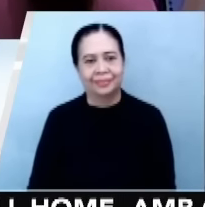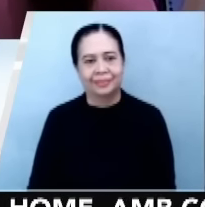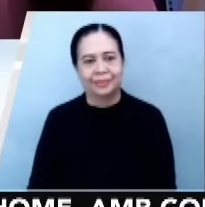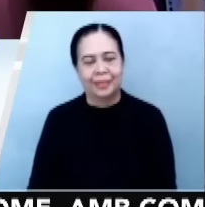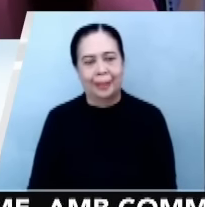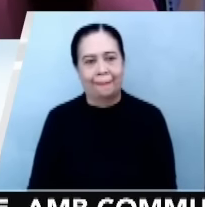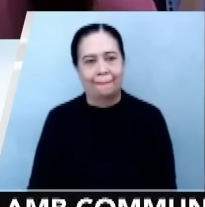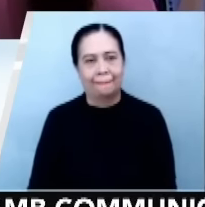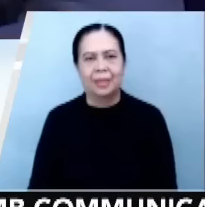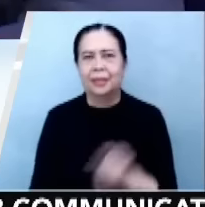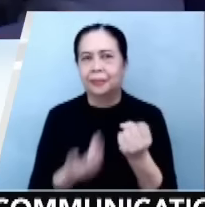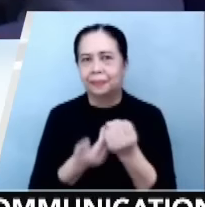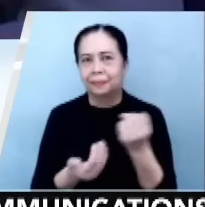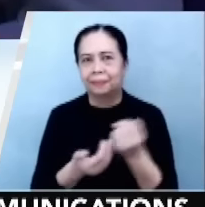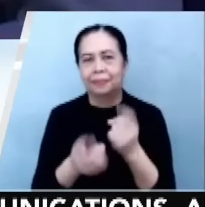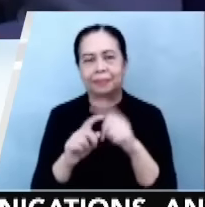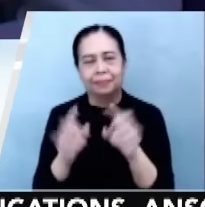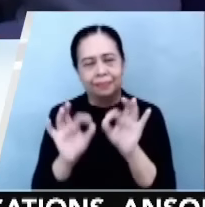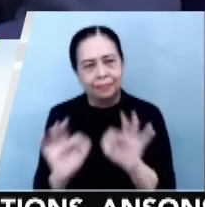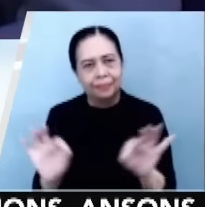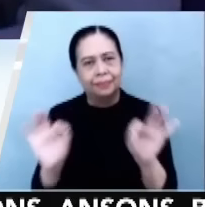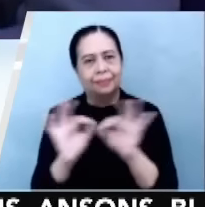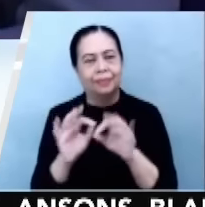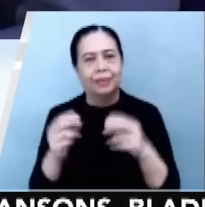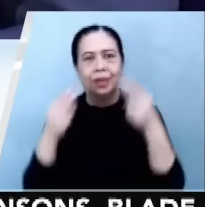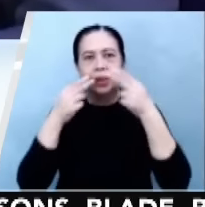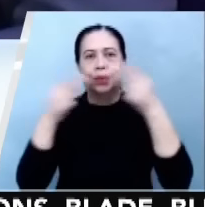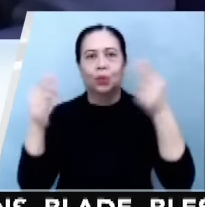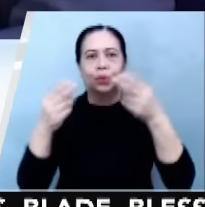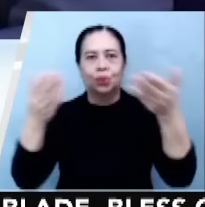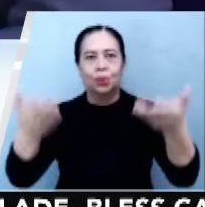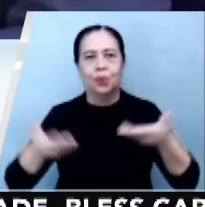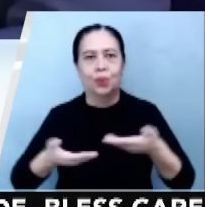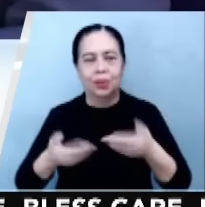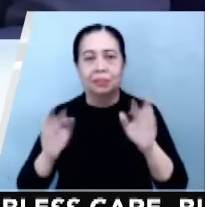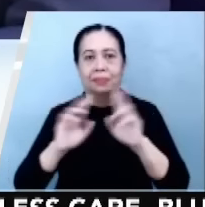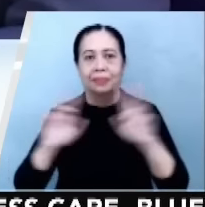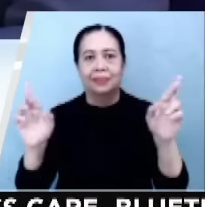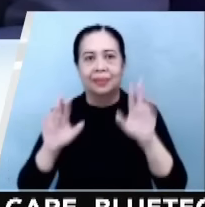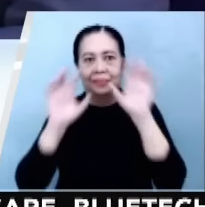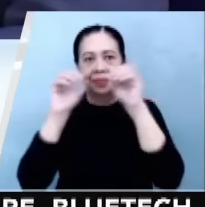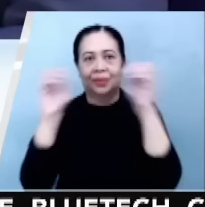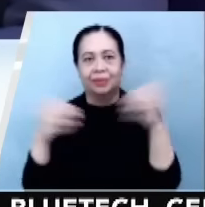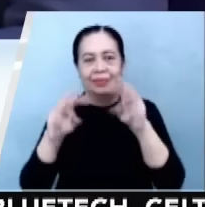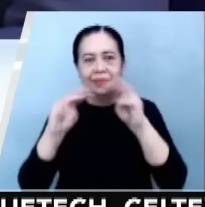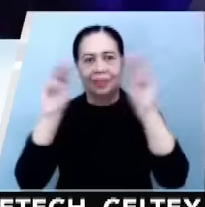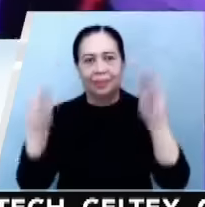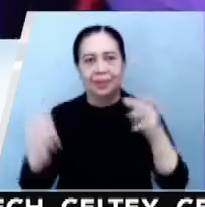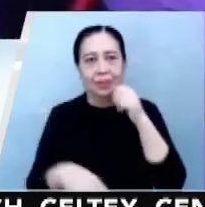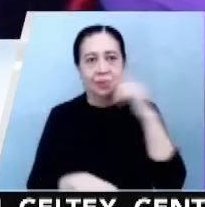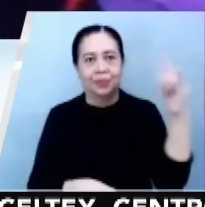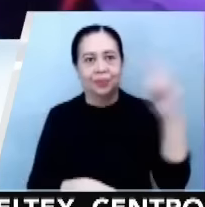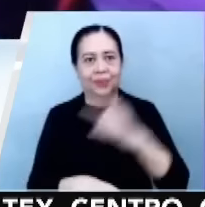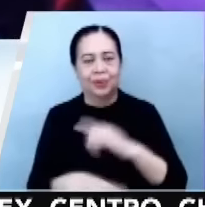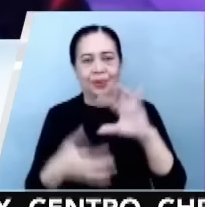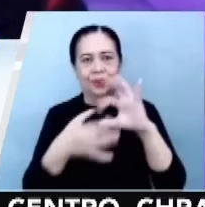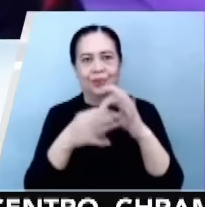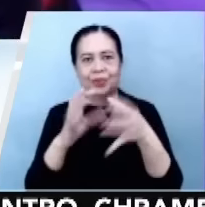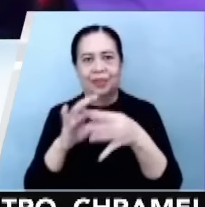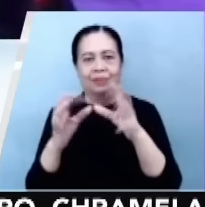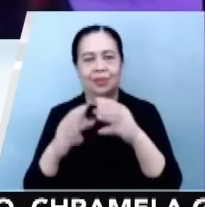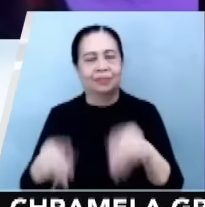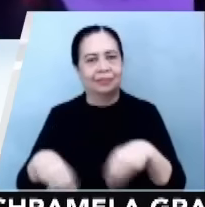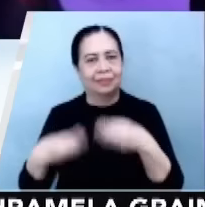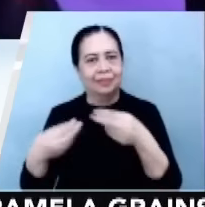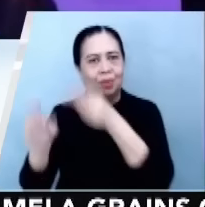Simple pero makabuluhan daw ang Heroes Welcome na inihanda ng Malacañang para sa pagbabalik bukas ng mga Olympians na nagbigay karangalan sa